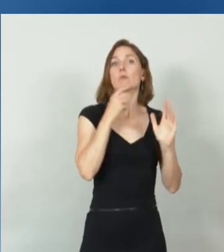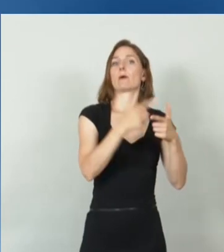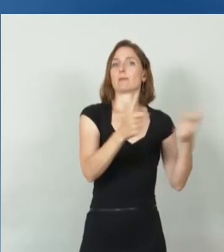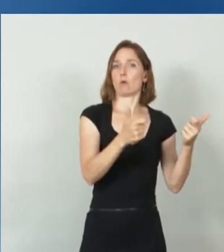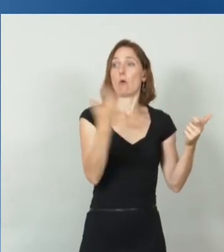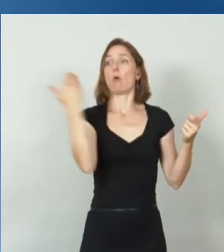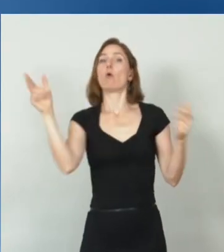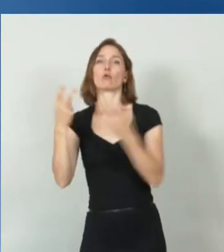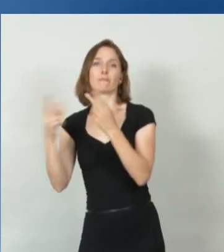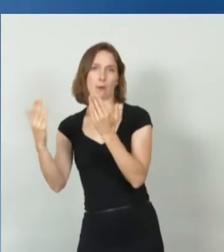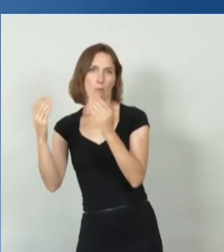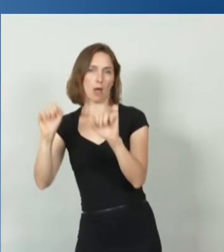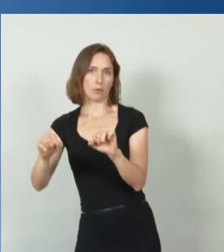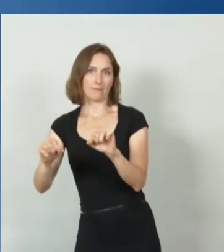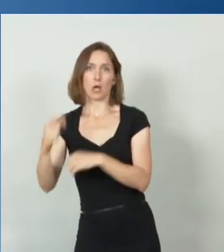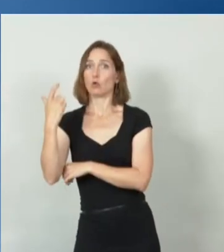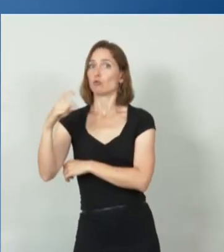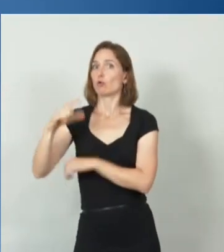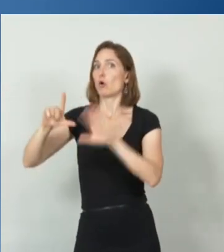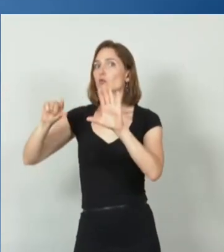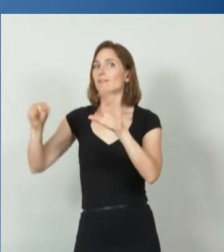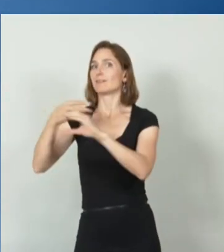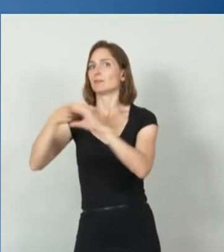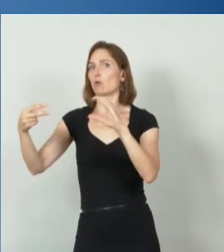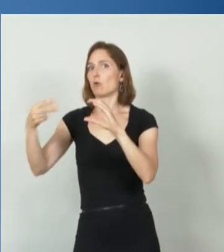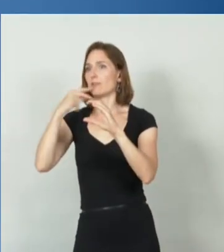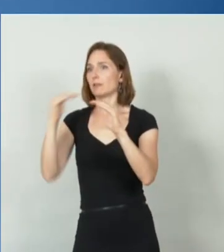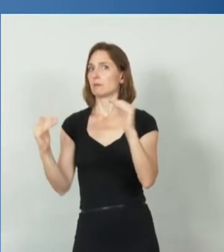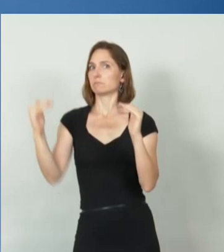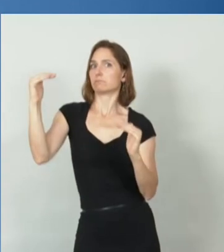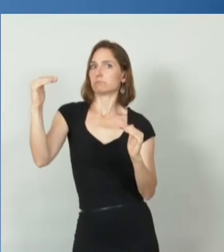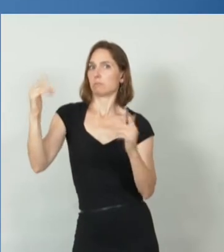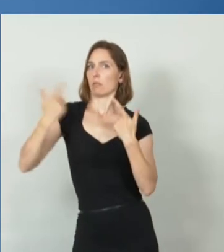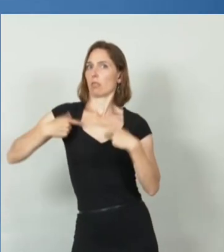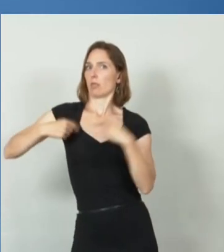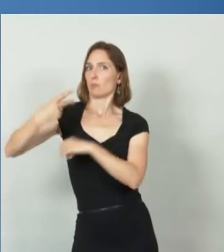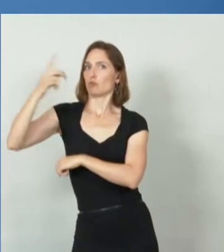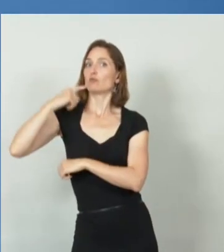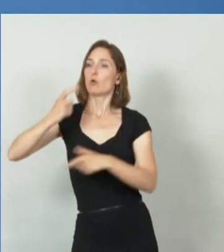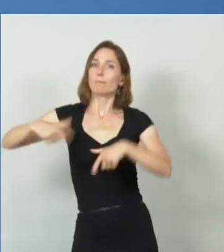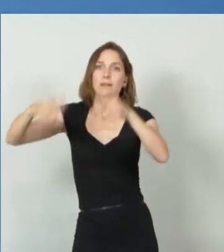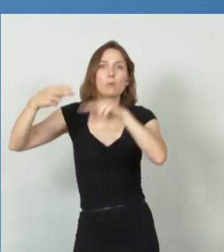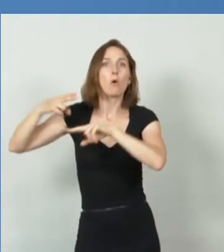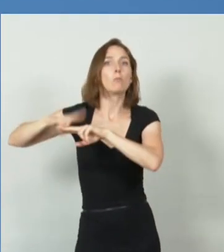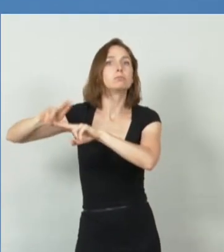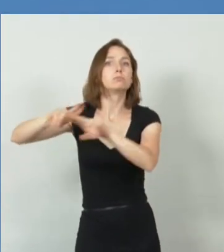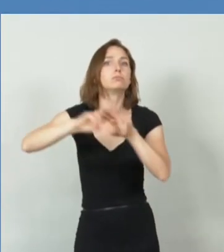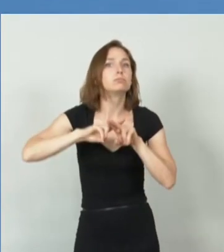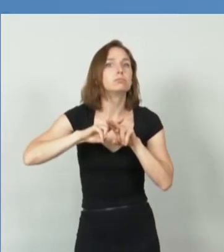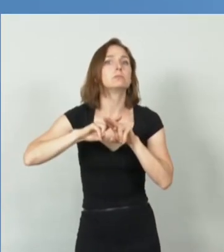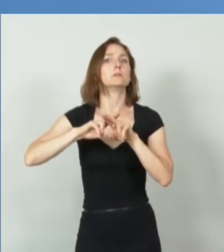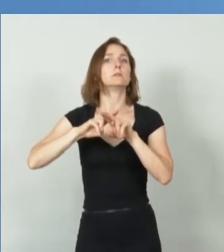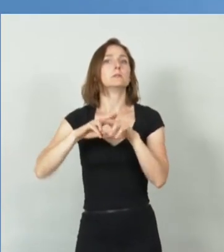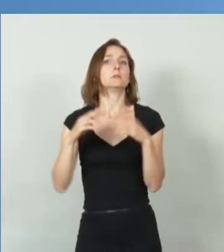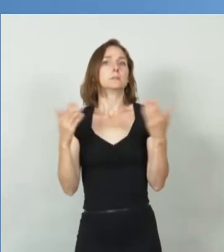comparable on dépense 270 euros donc ça veut dire qu'on dépense plus d'argent pour entretenir les bâtiments les bâtiments publics dans les autres villes